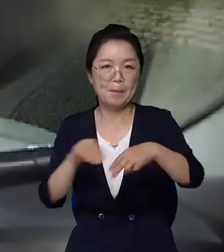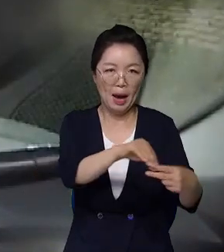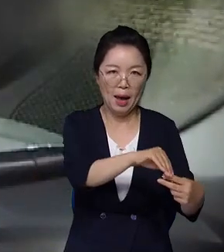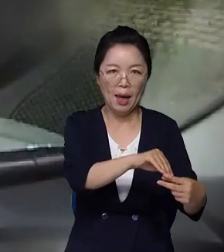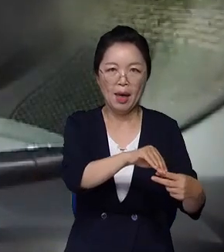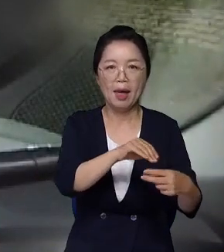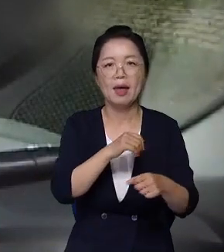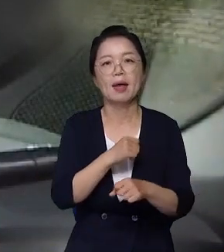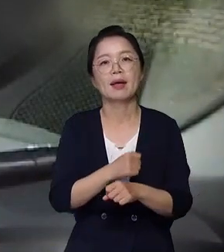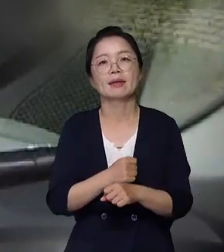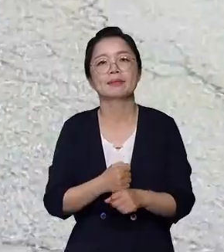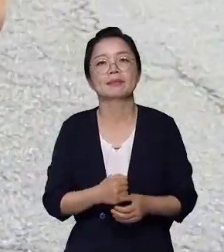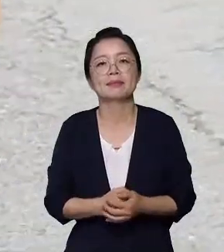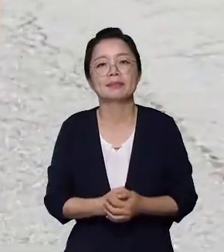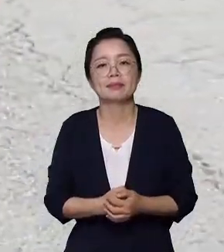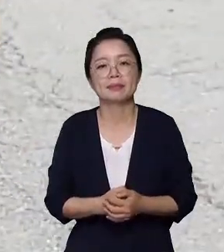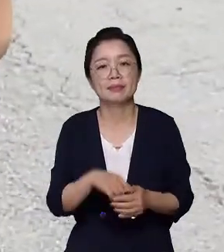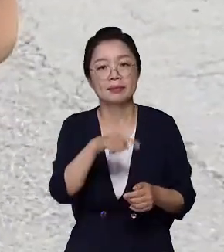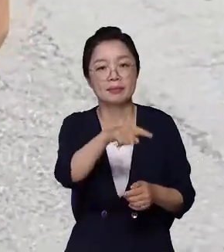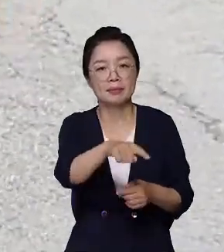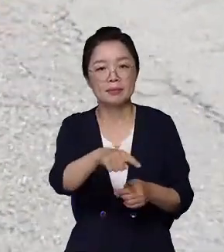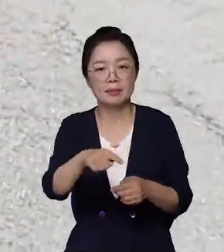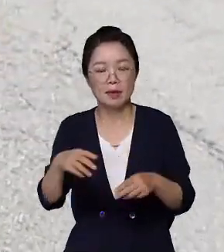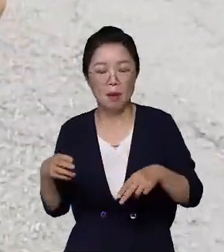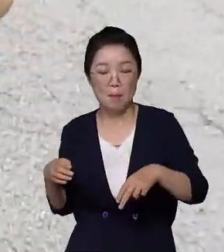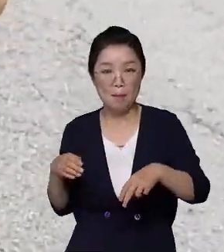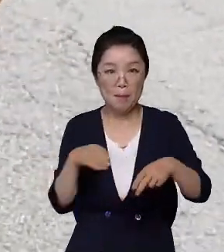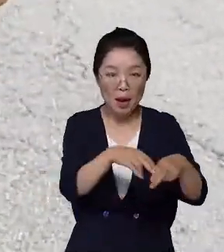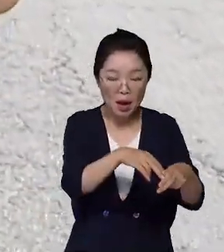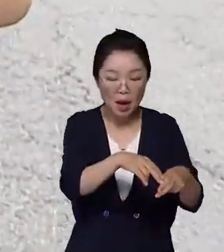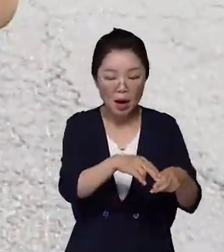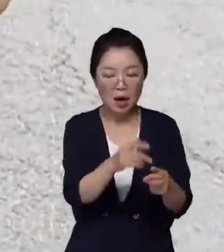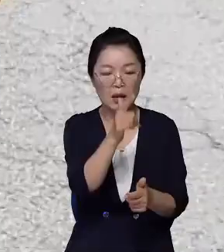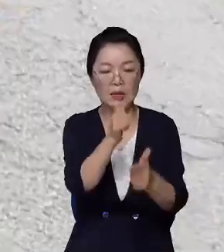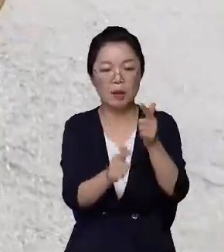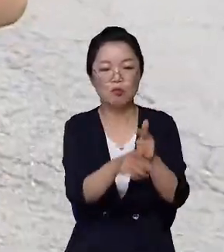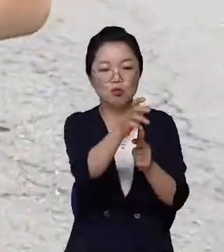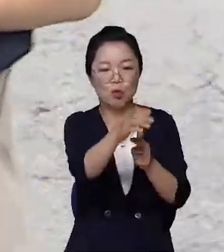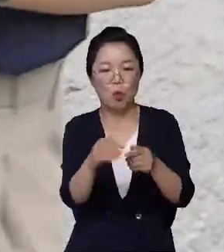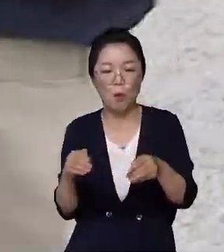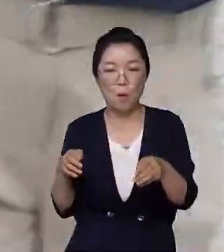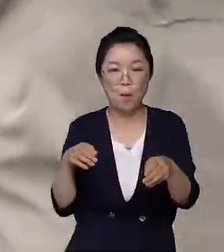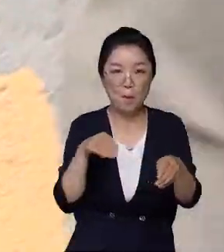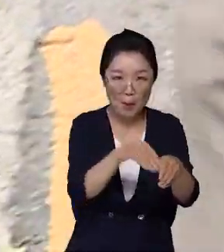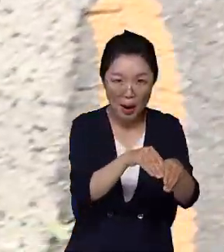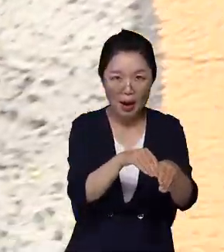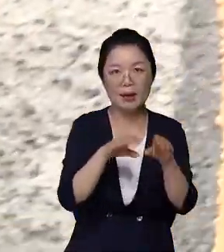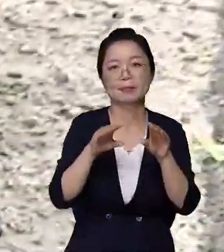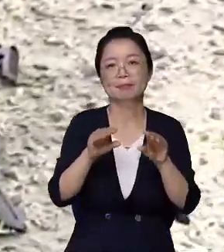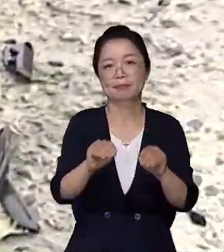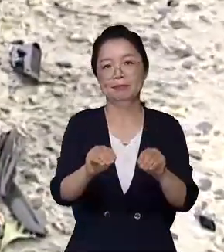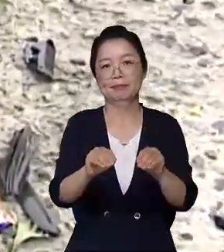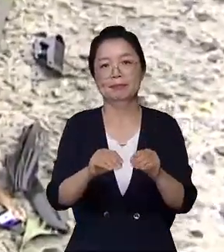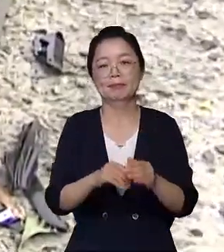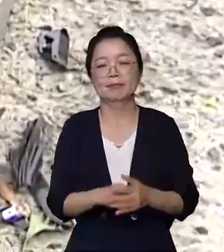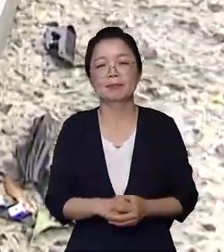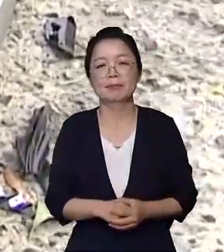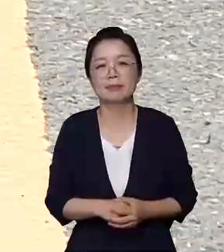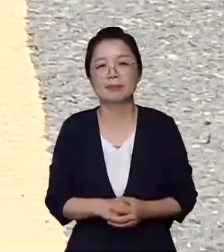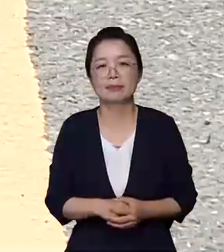들이받습니다. 건너편 인도로 돌진한 차량은 가로수와 보행자를 들이받고서야 멈춰섰습니다.